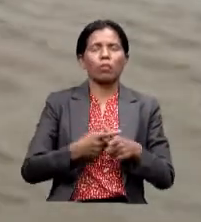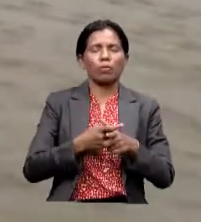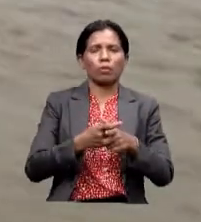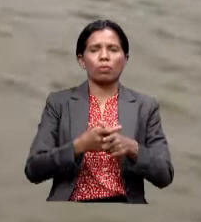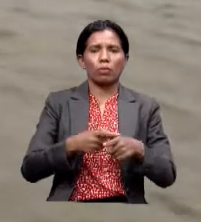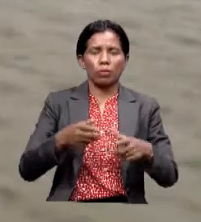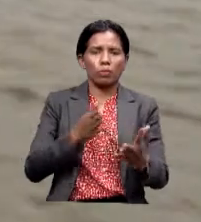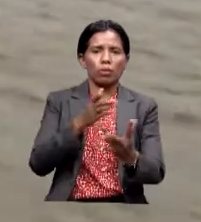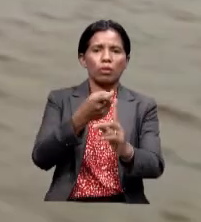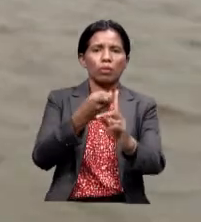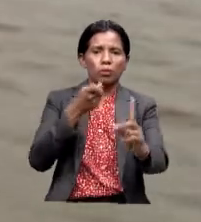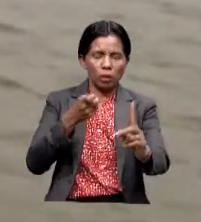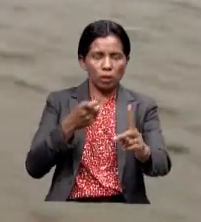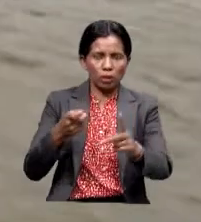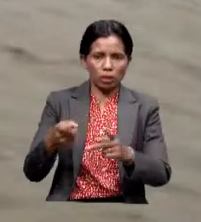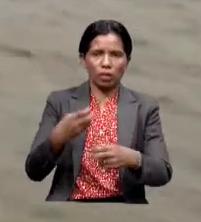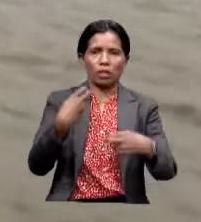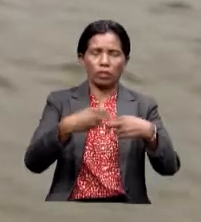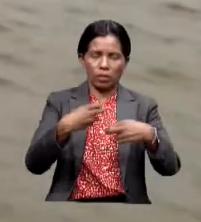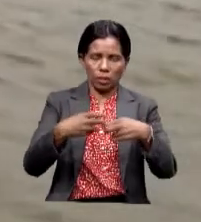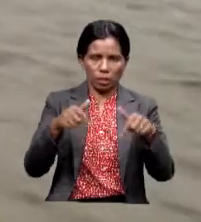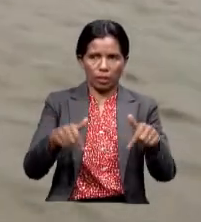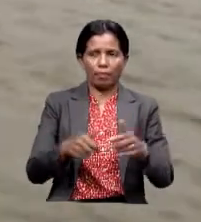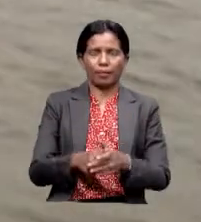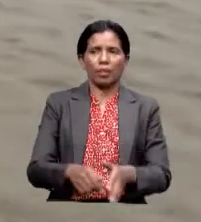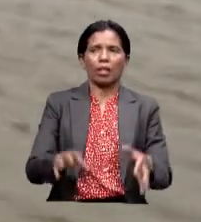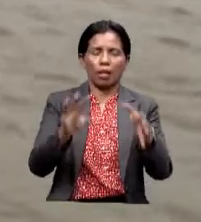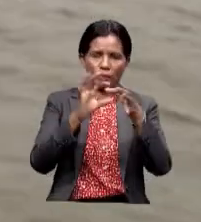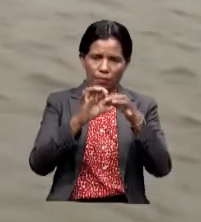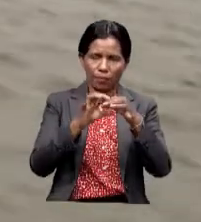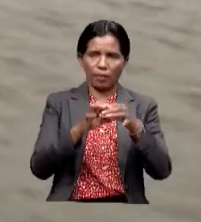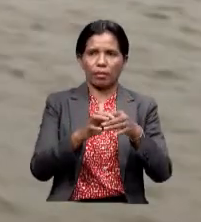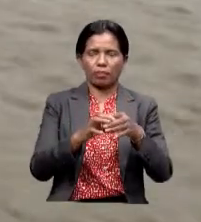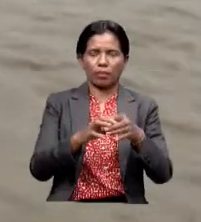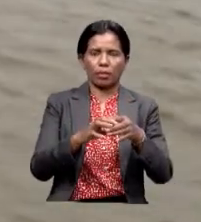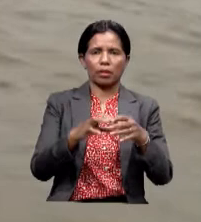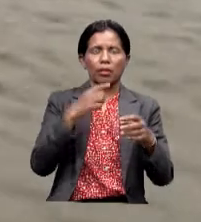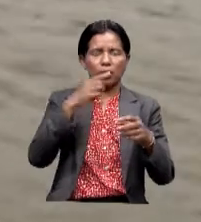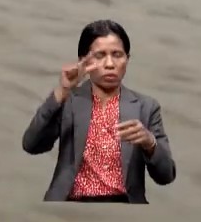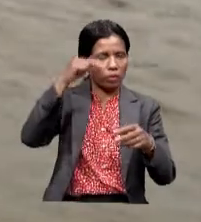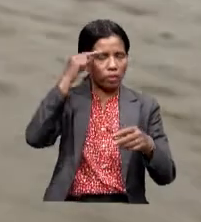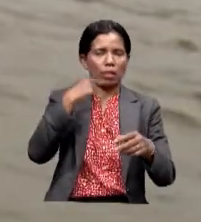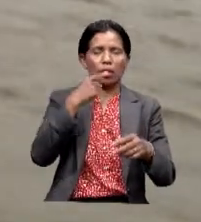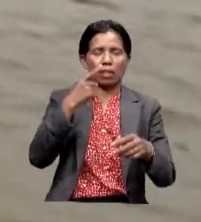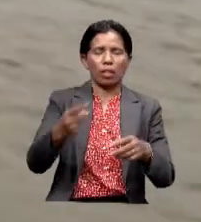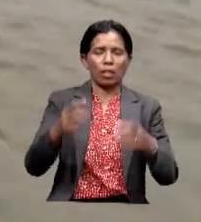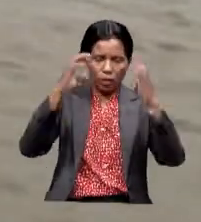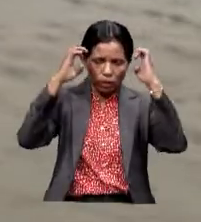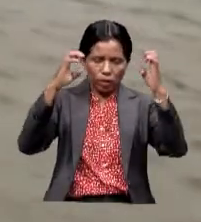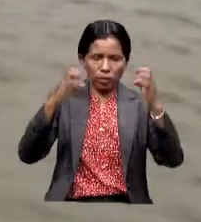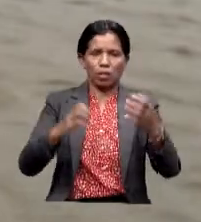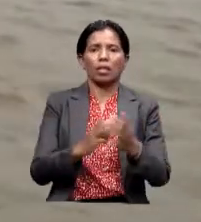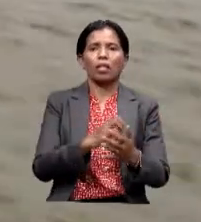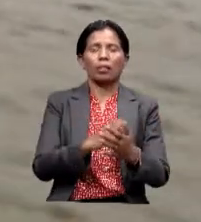yang Nai Lunsira, saya ita temi dehan. Jadi kesan umat sabi berjalan itu, jadi kesan tinggi harus si